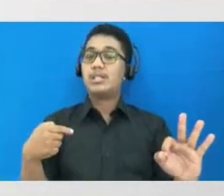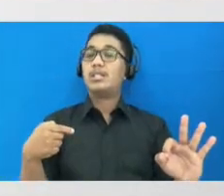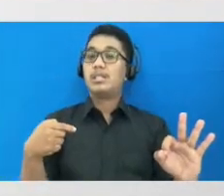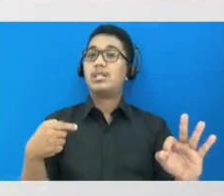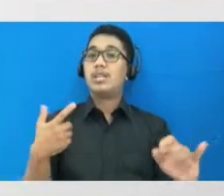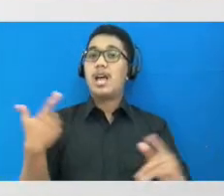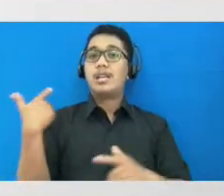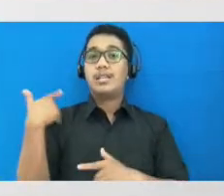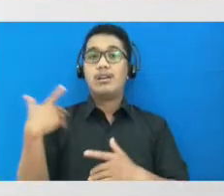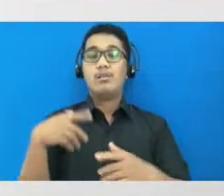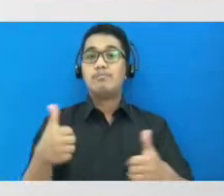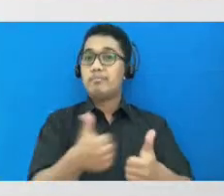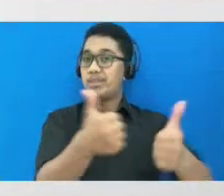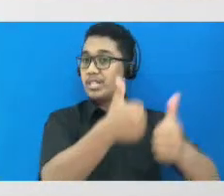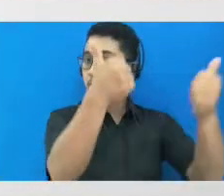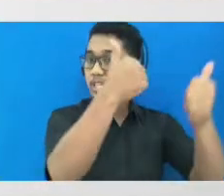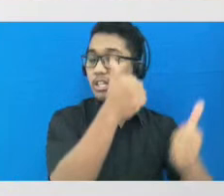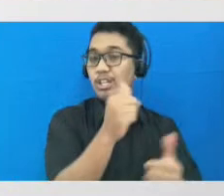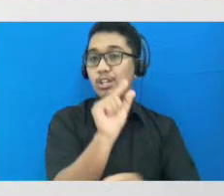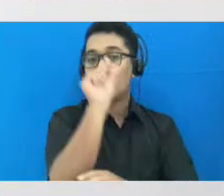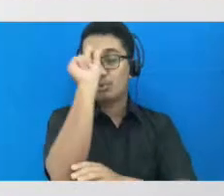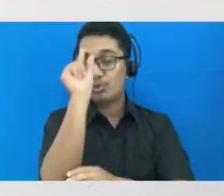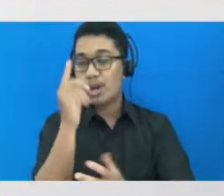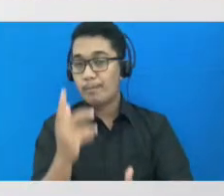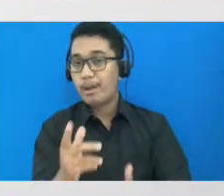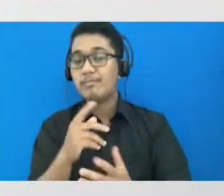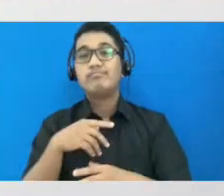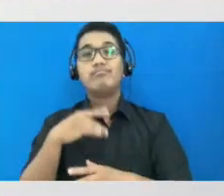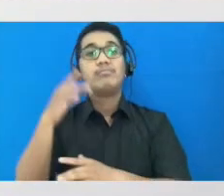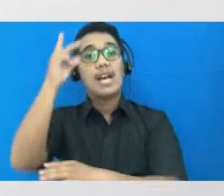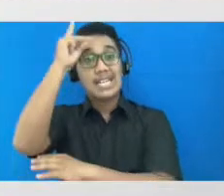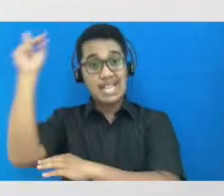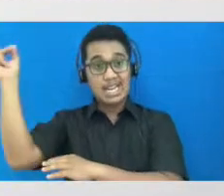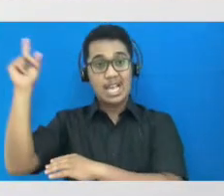dilakukan clearance terhadap rencana-rencana, misalnya,